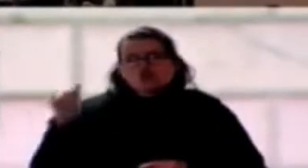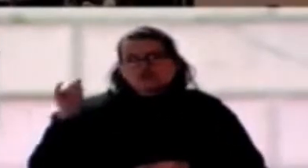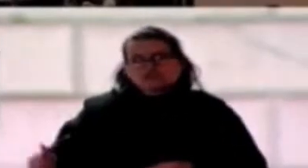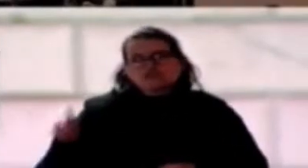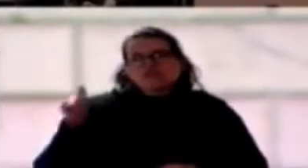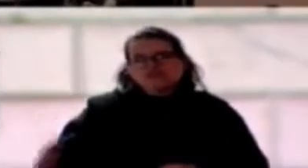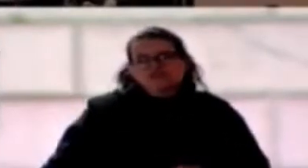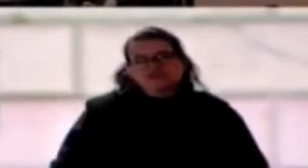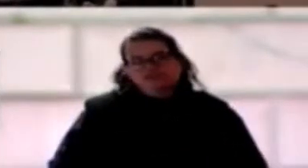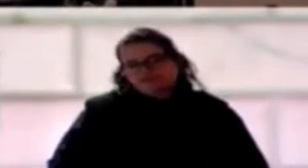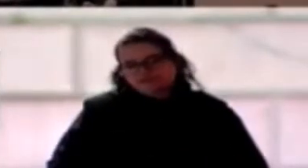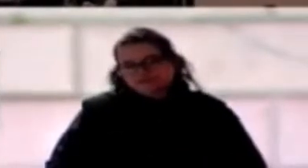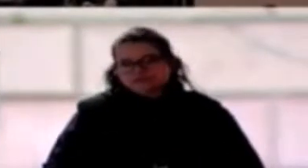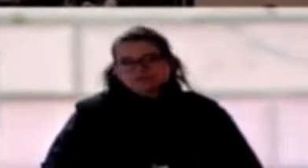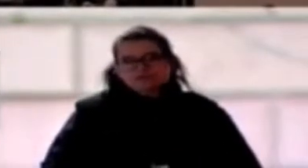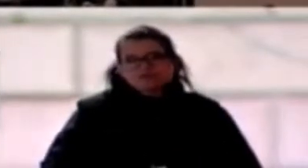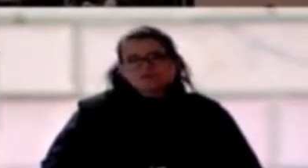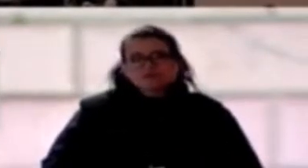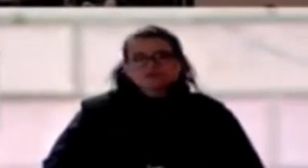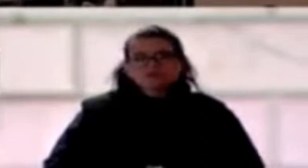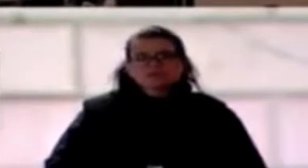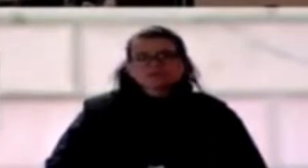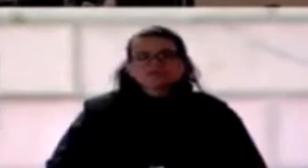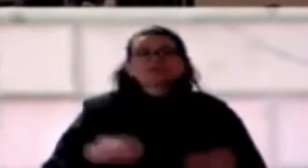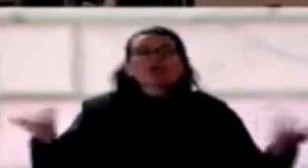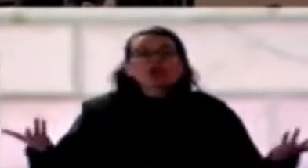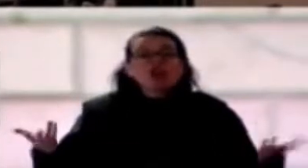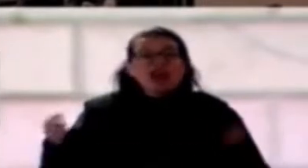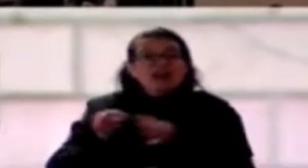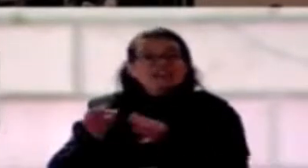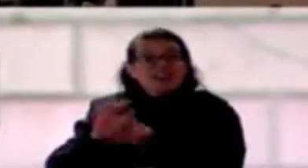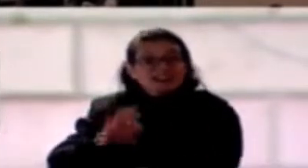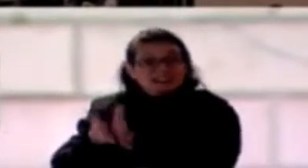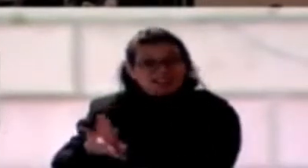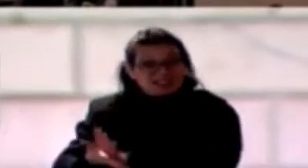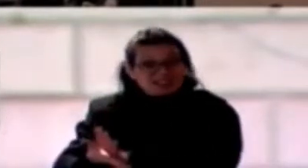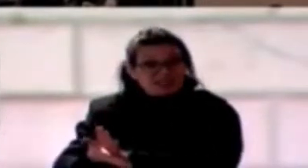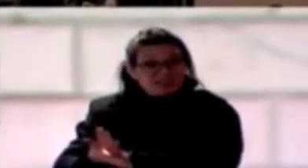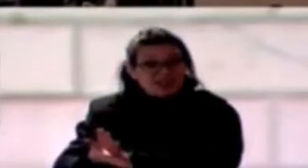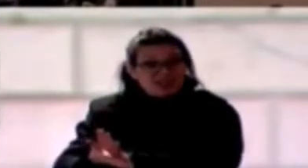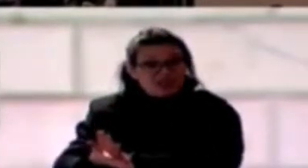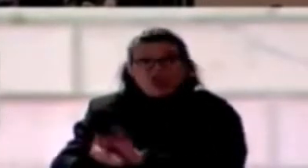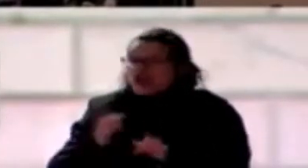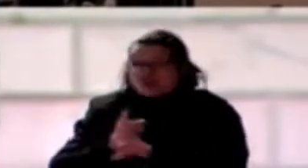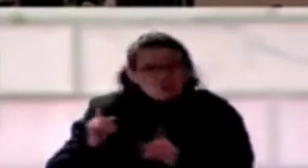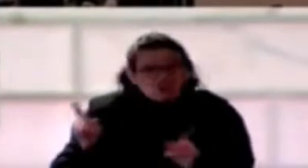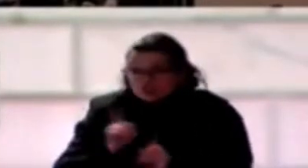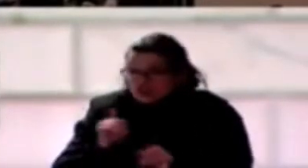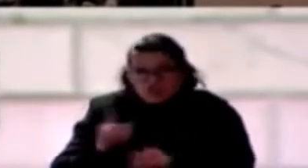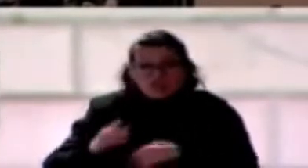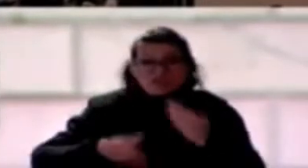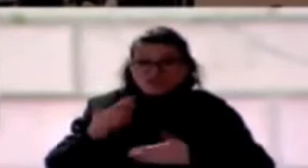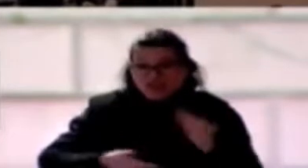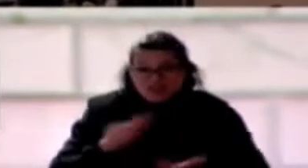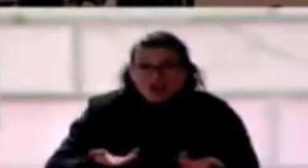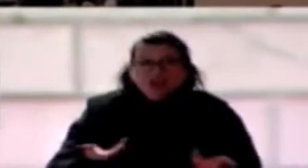E con Paolo in vita quella trattativa non avrebbe mai potuto andare avanti, e quindi Paolo è stato eliminato